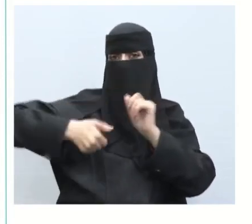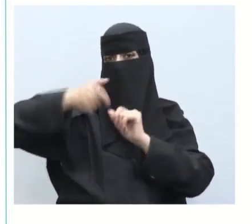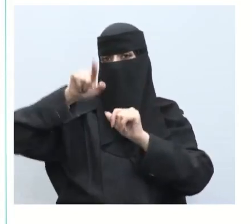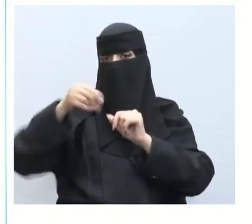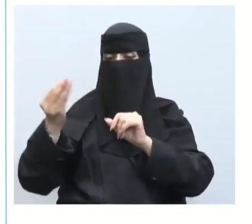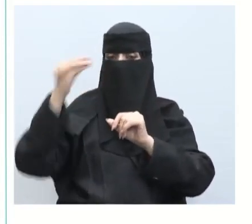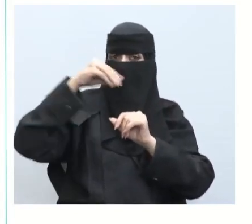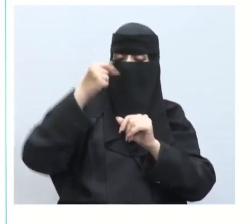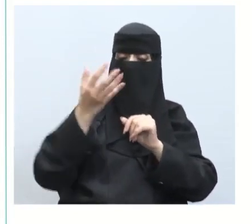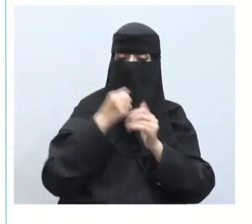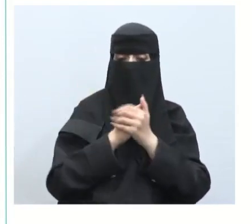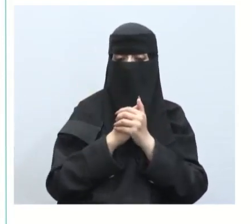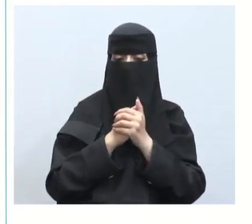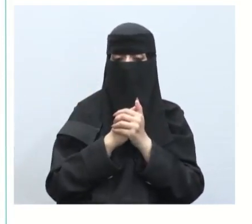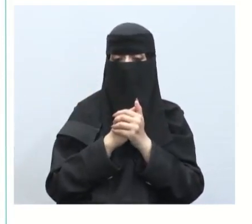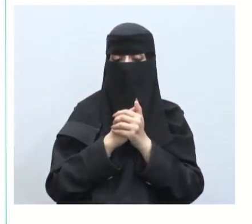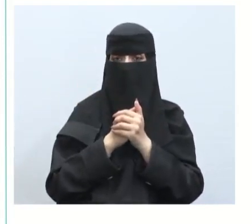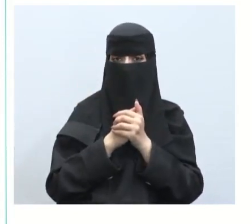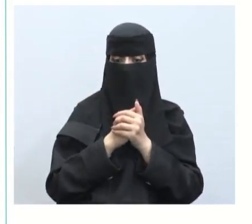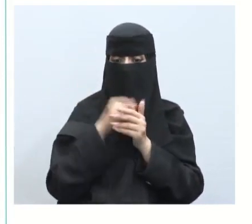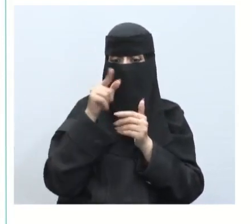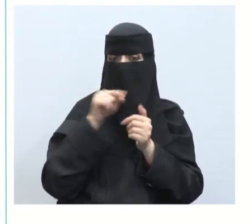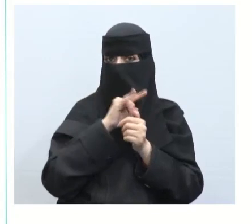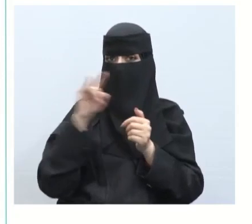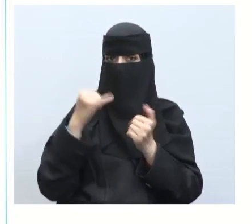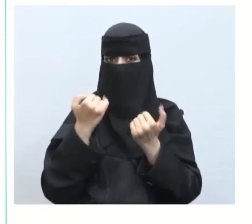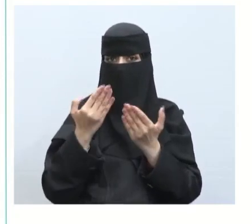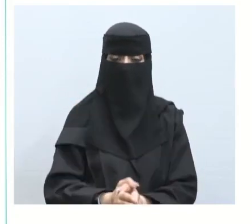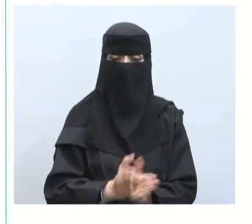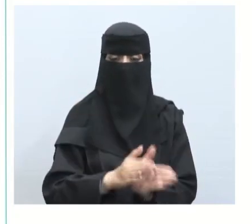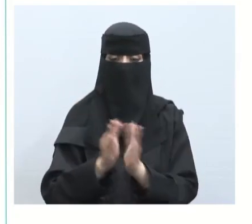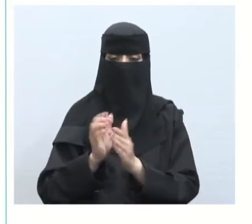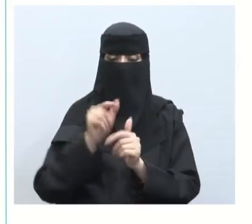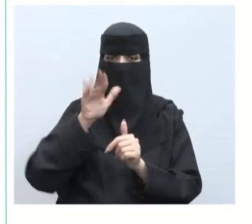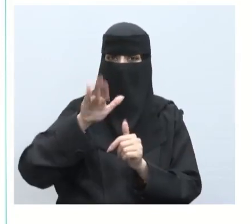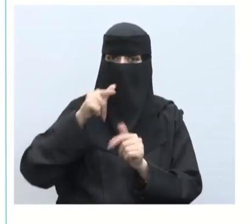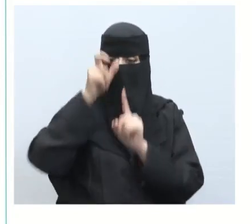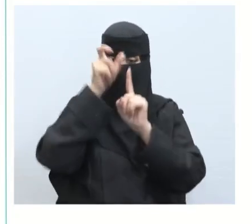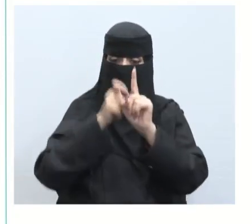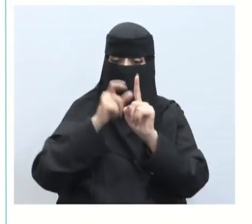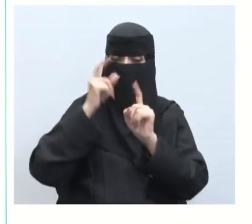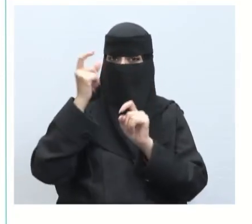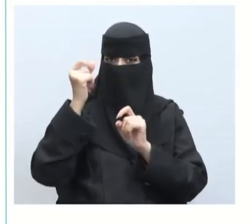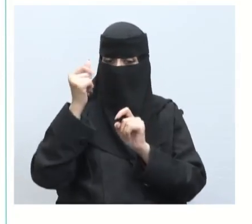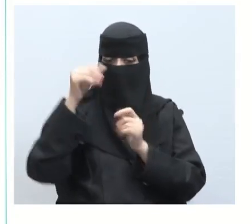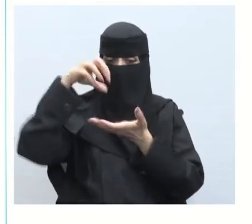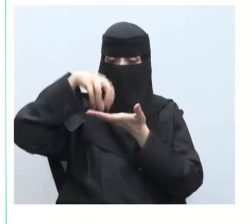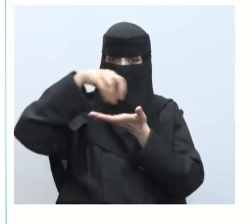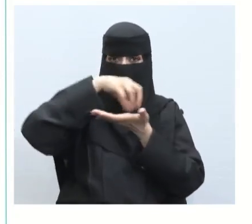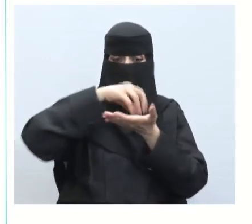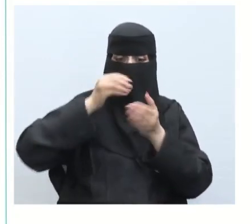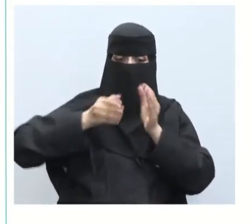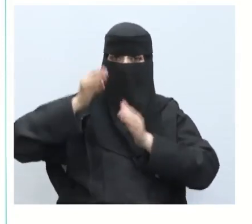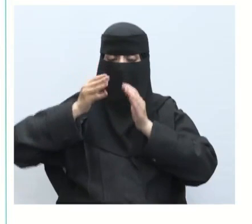مصدر للقوانين من ينفذ هم العاملين عاده يشكل الافراد والمال والمنشات